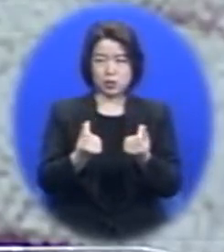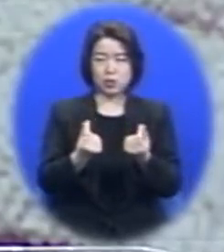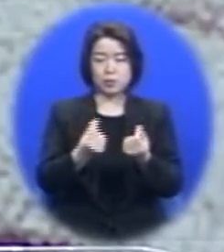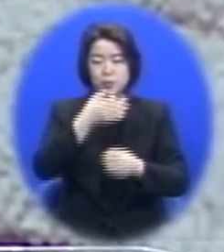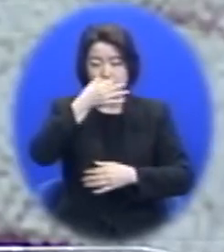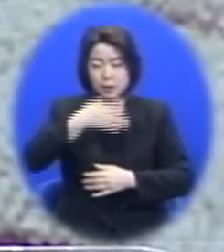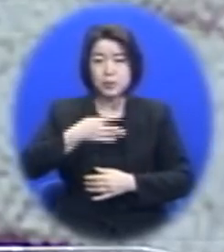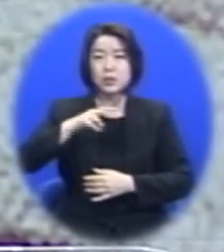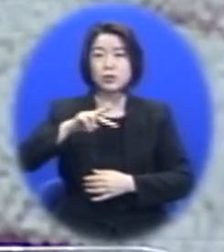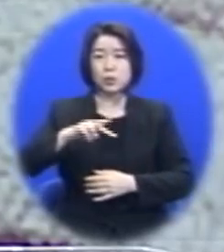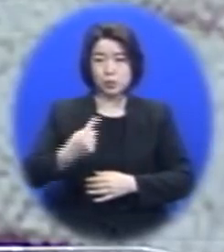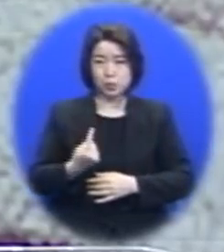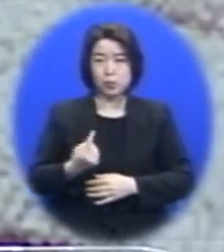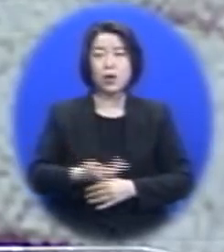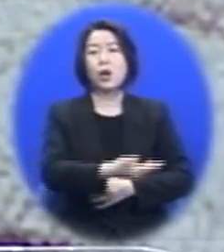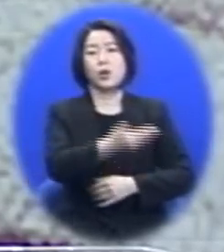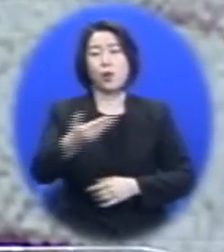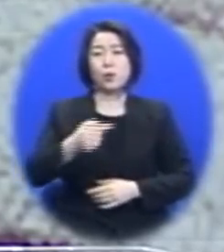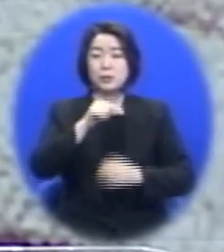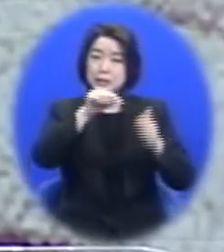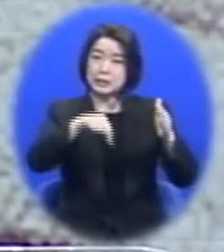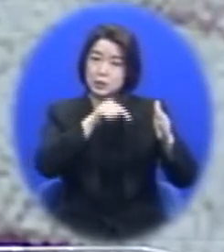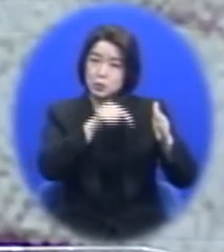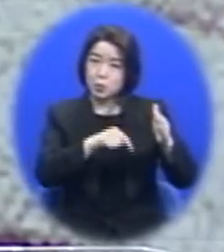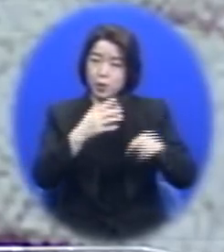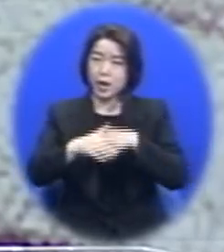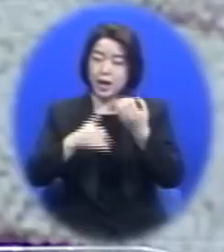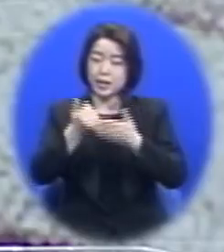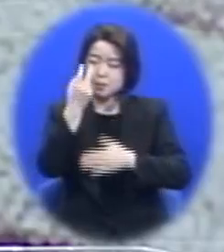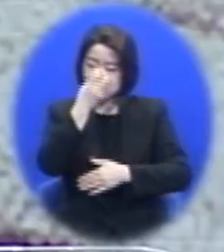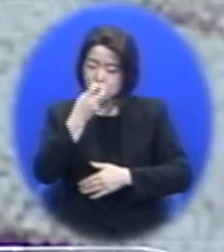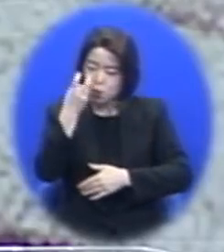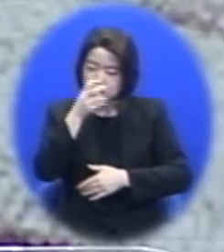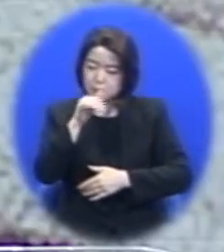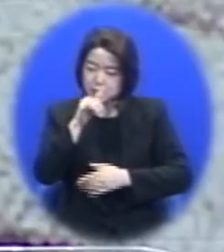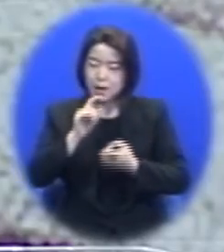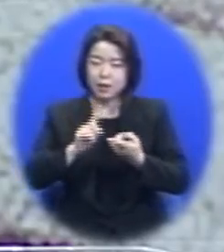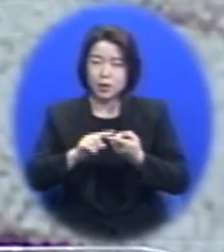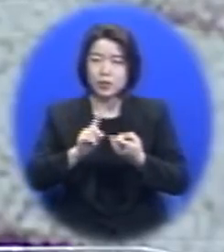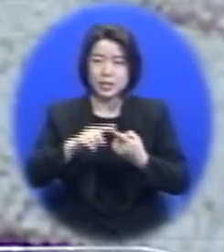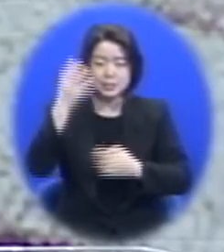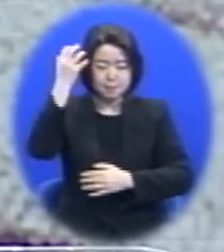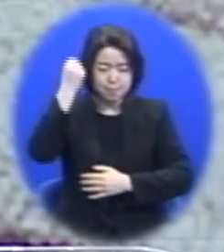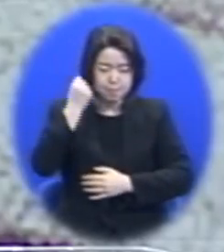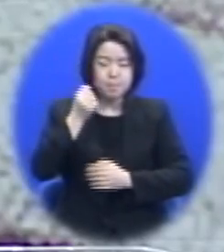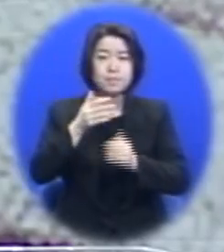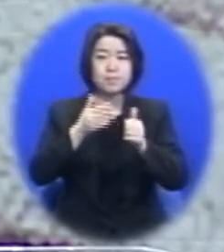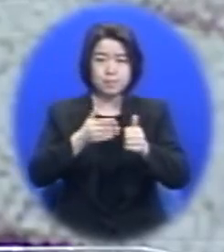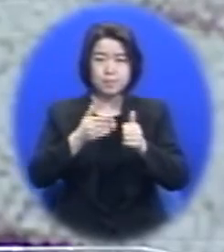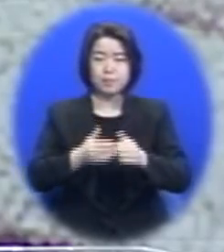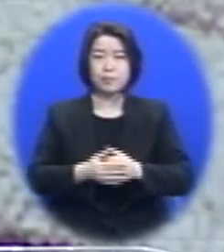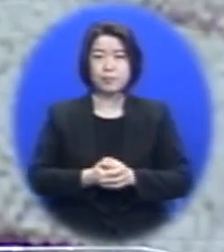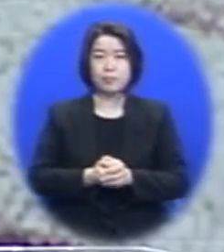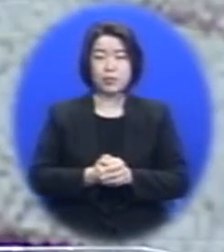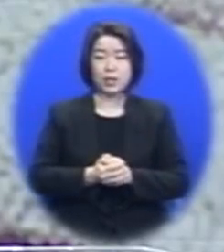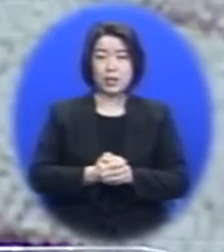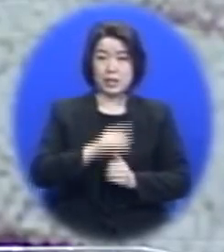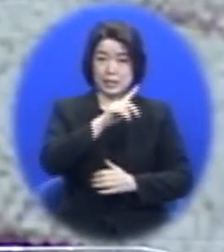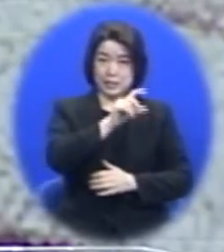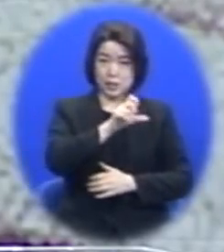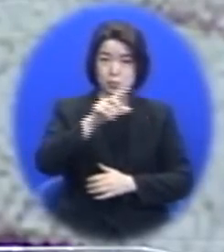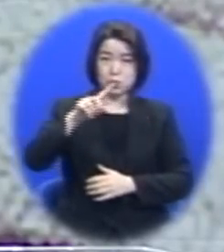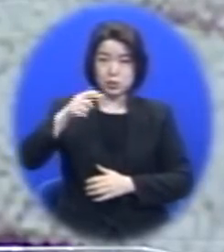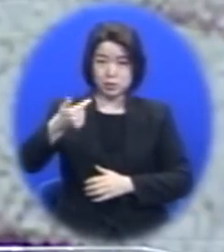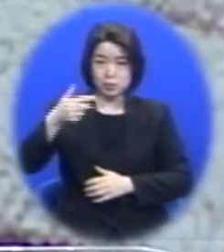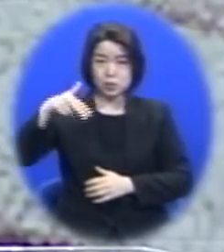하더라도 여러분 그 속에 하나님의 보호하심을 있다는 사실을 기억해야 합니다 15절 16절에